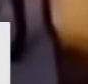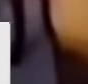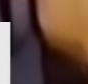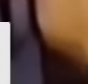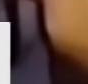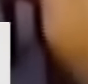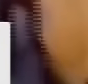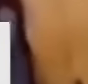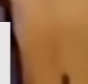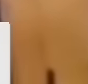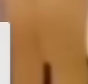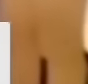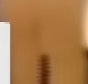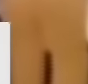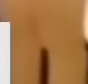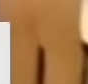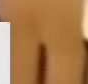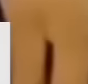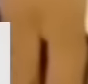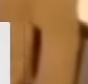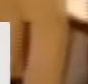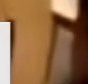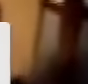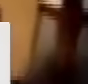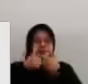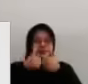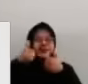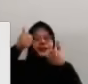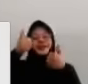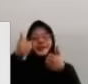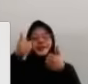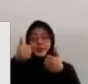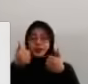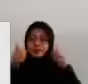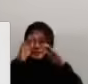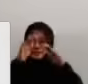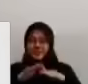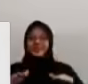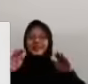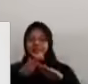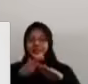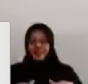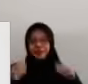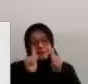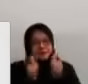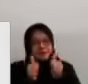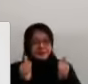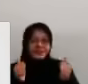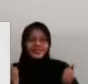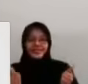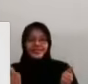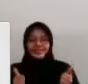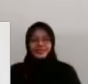Untuk jaw barang semakin hebat makfur bermartaba